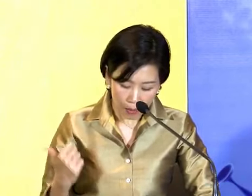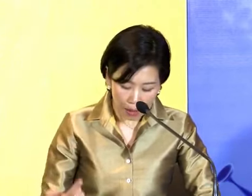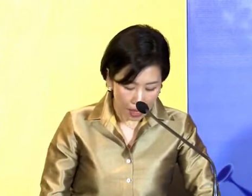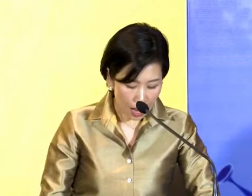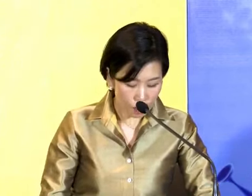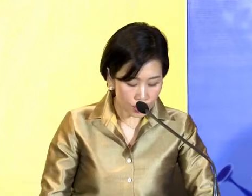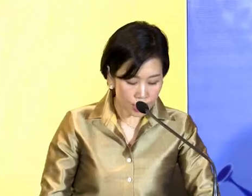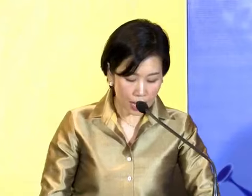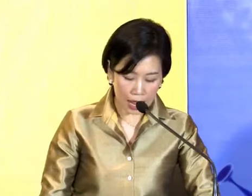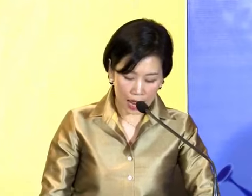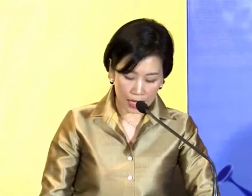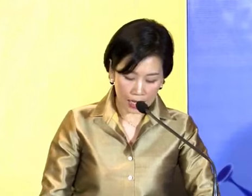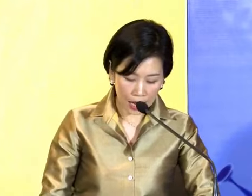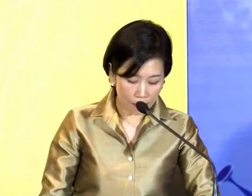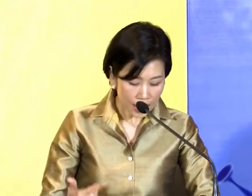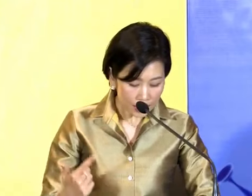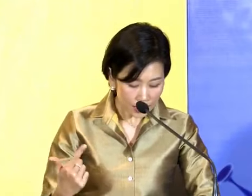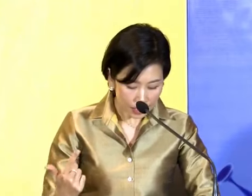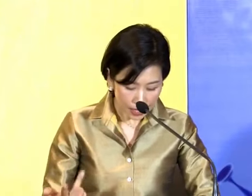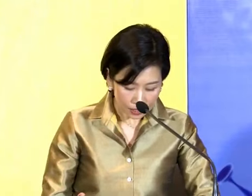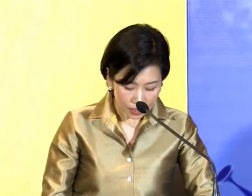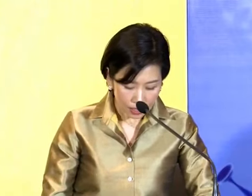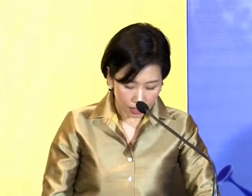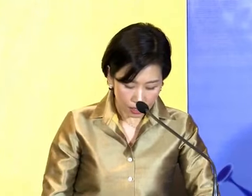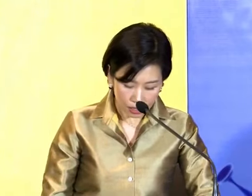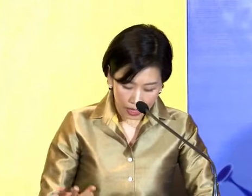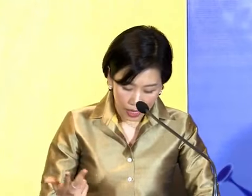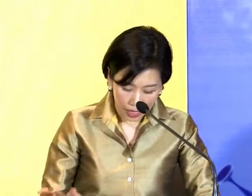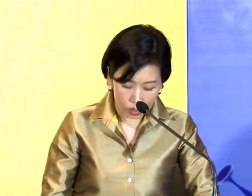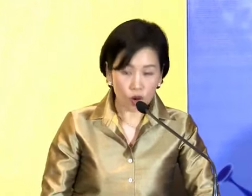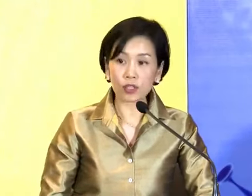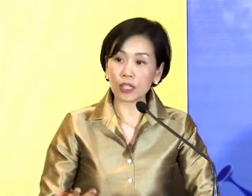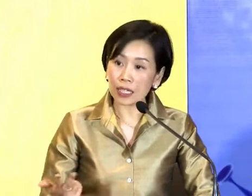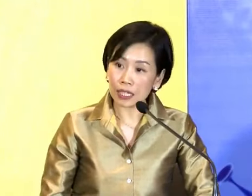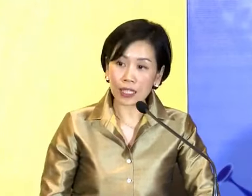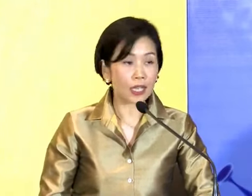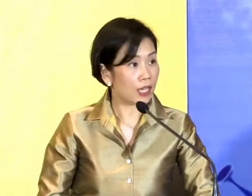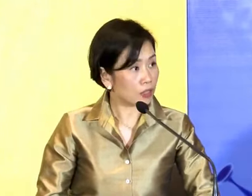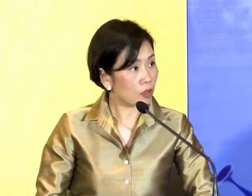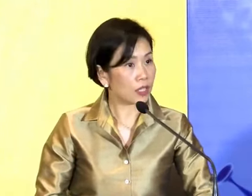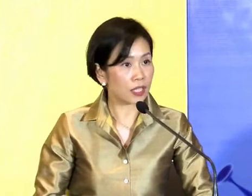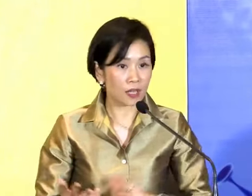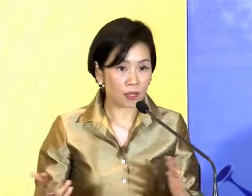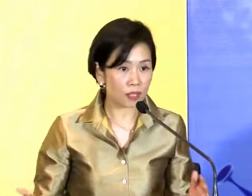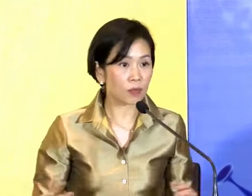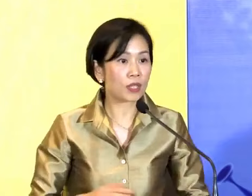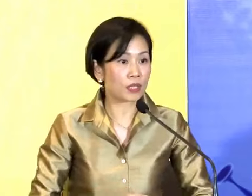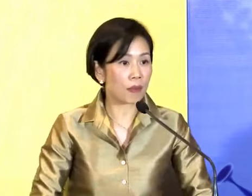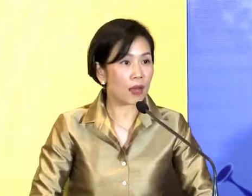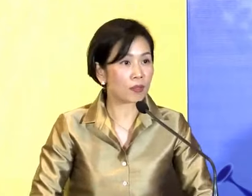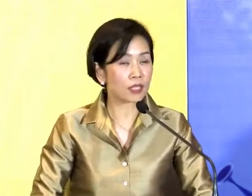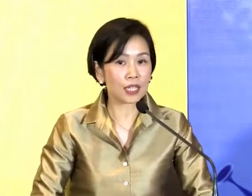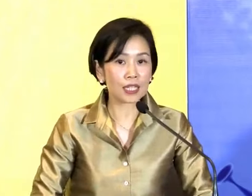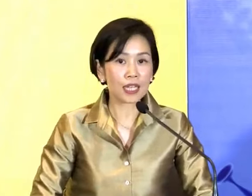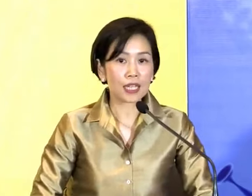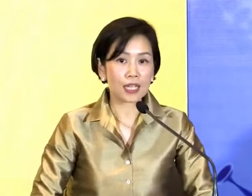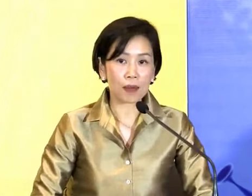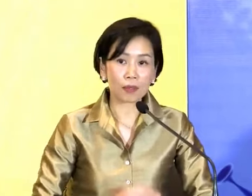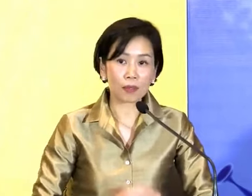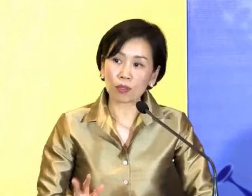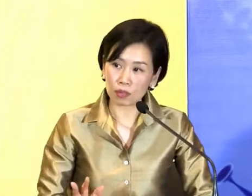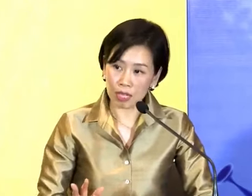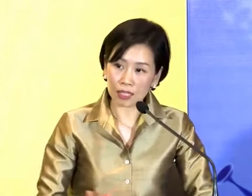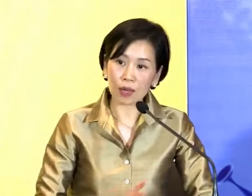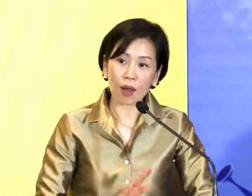ของโรงพยาบาลมหาวิทยาลัยนะคะสังกัดเอกชนคลินิกเอกชนอีกยังมีจำนวนอีกมากเพราะฉะนั้น